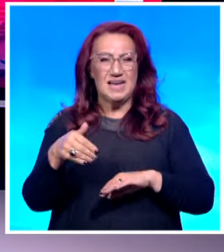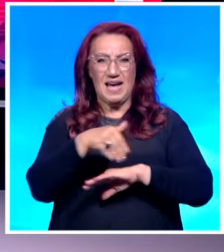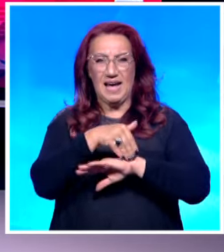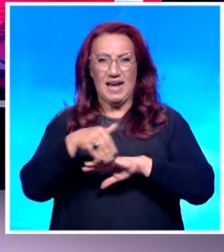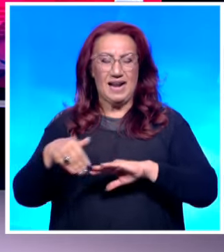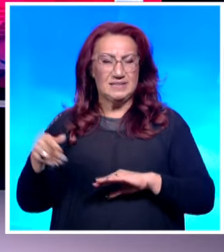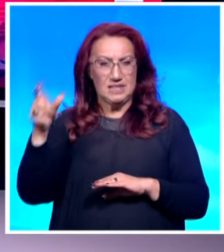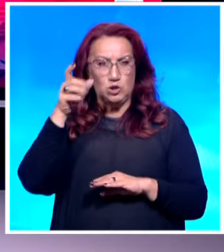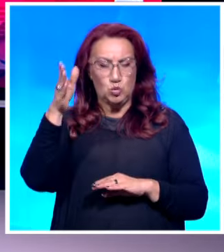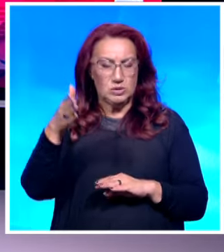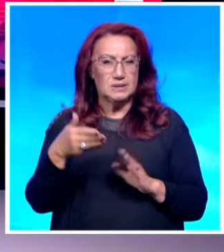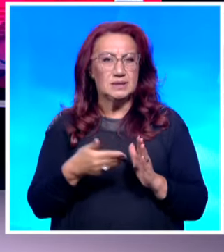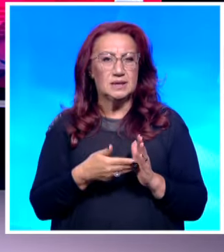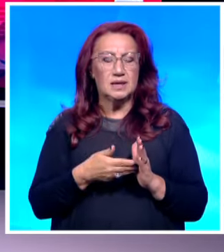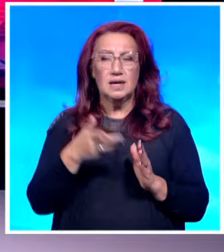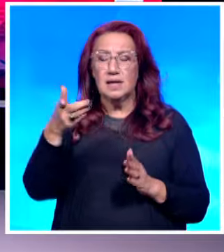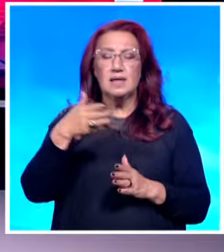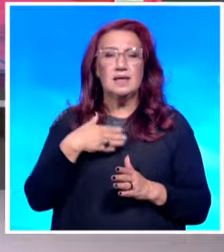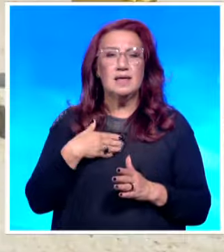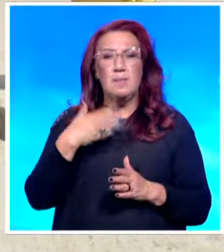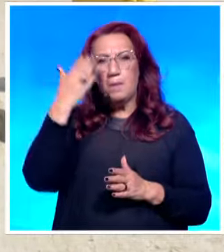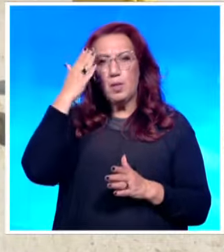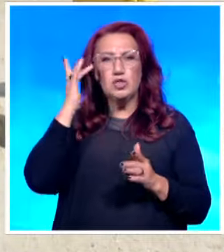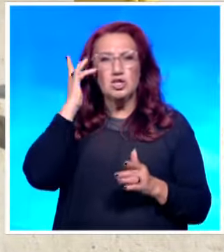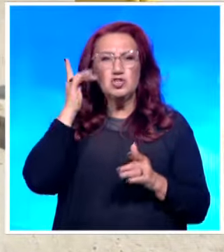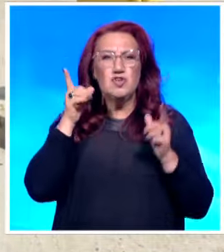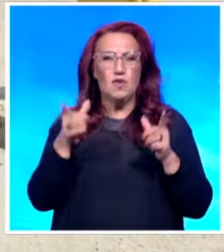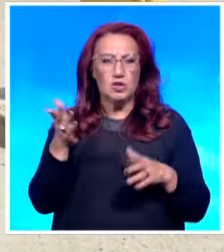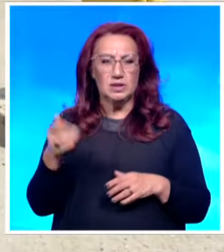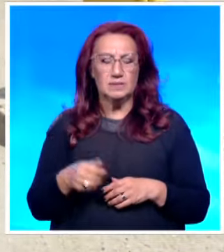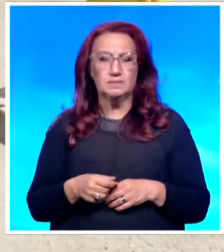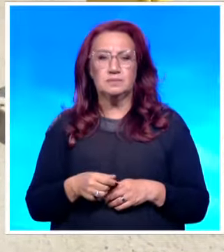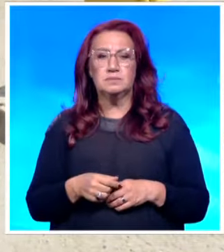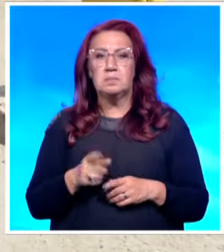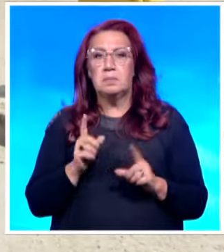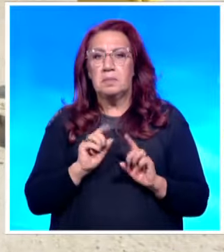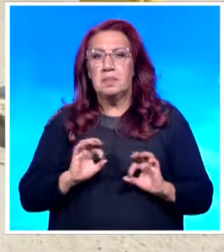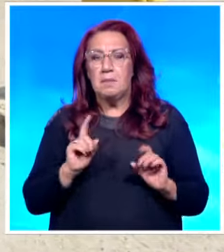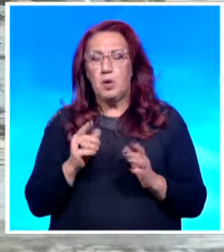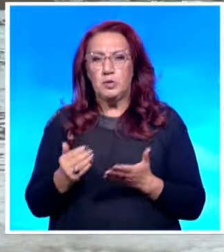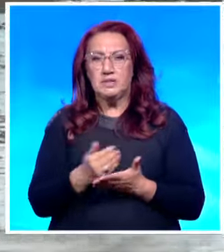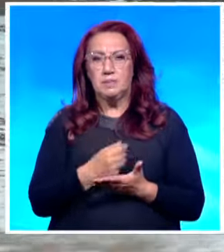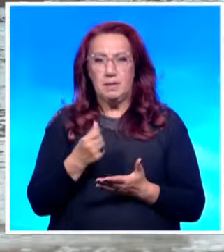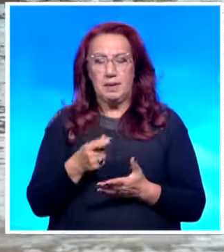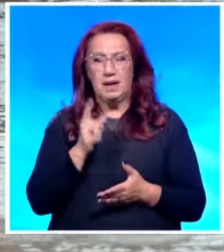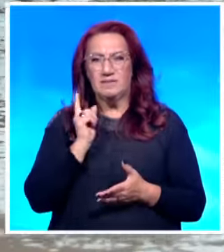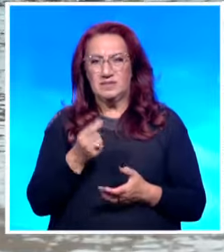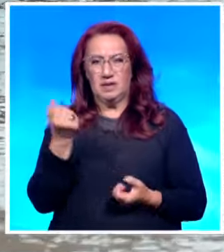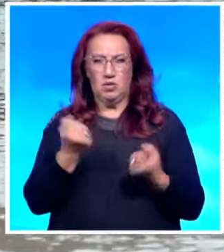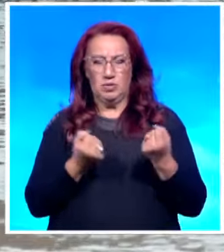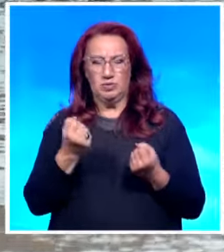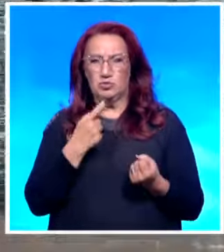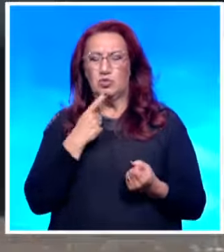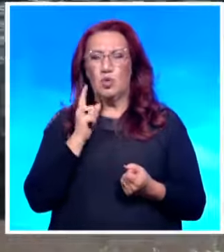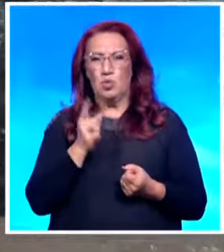се обаче, че няма кой да събира таксата. Всяко превозно средство, което влиза през капитан Андреево, отскоро